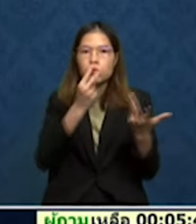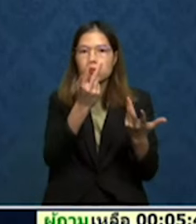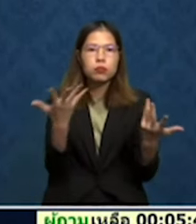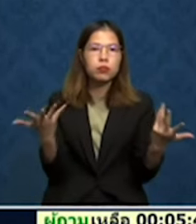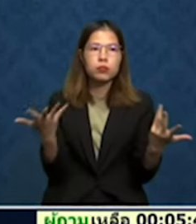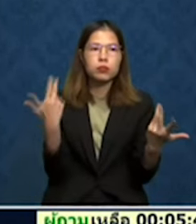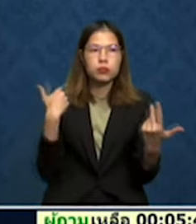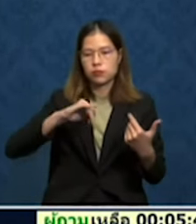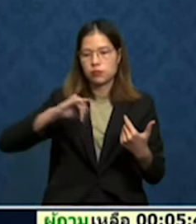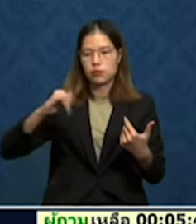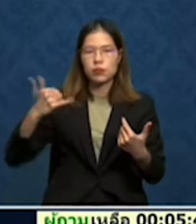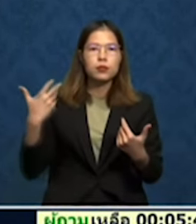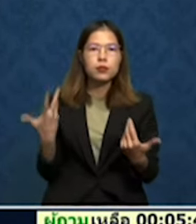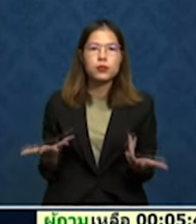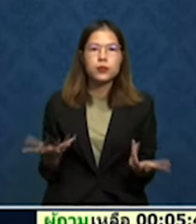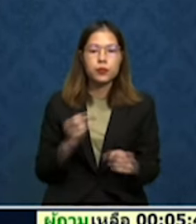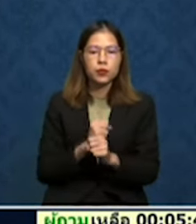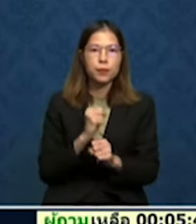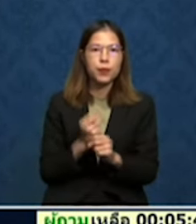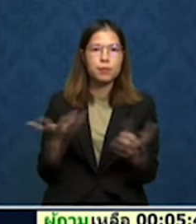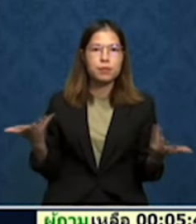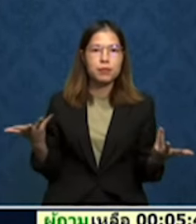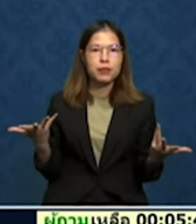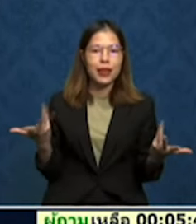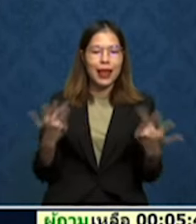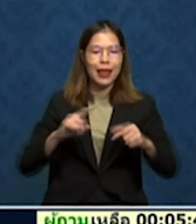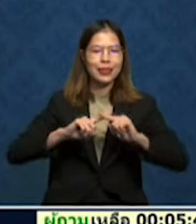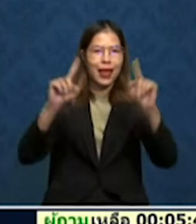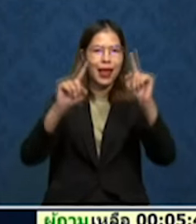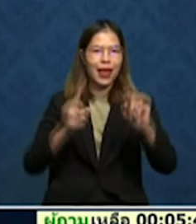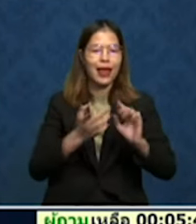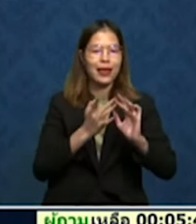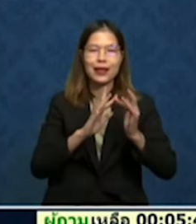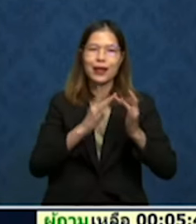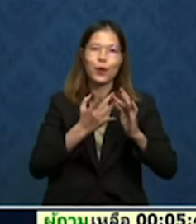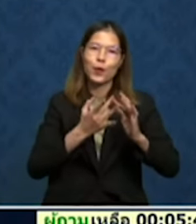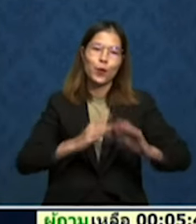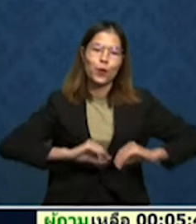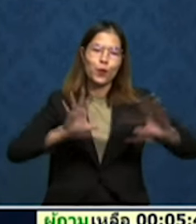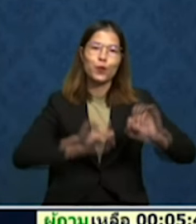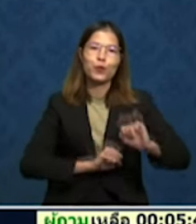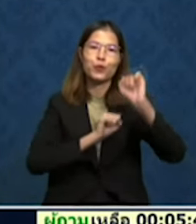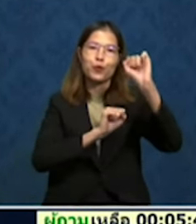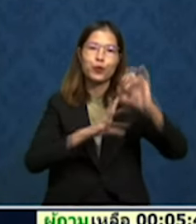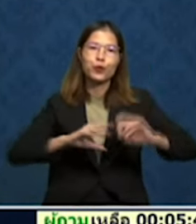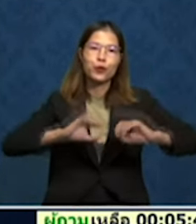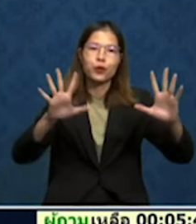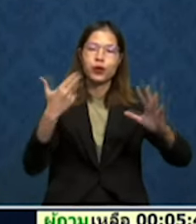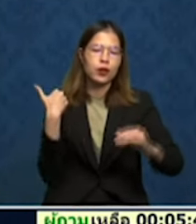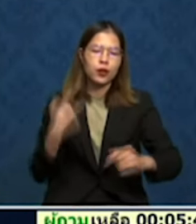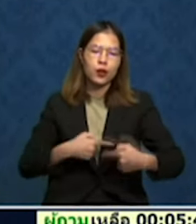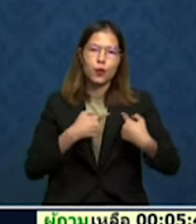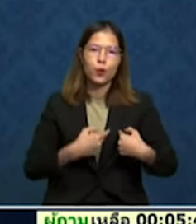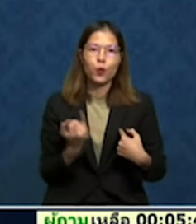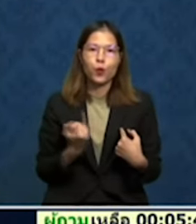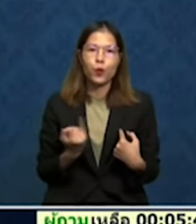ที่บางคนไม่ได้ทำอะไรเยอะแต่โซเชียลเยอะทั่วประเทศไปหมดอันนี้มันเป็นการบั่นทอนจิตใจของ